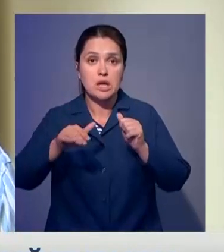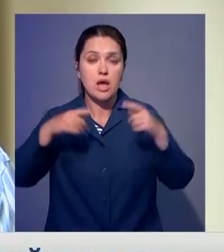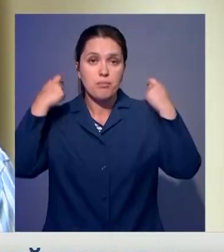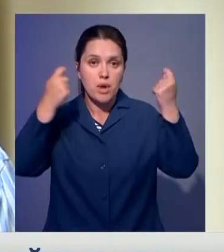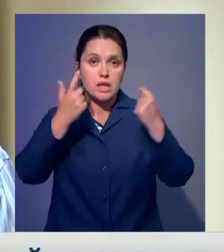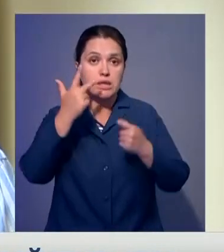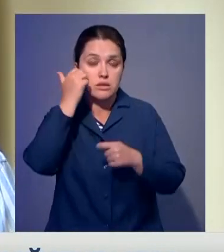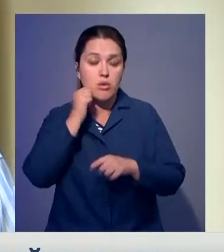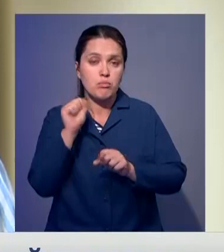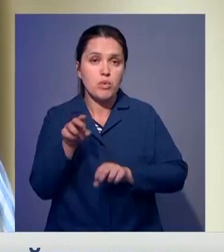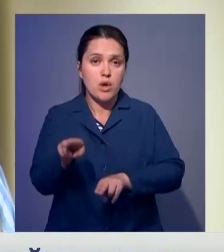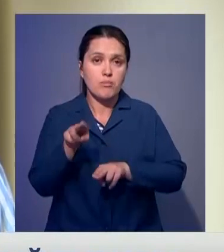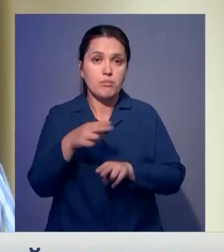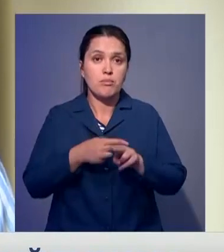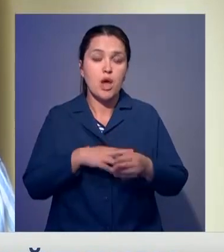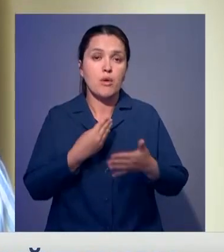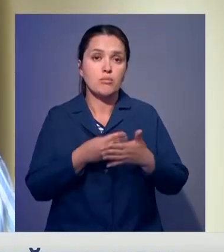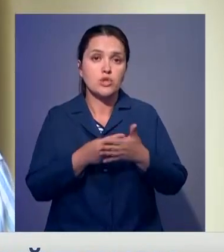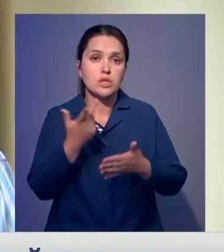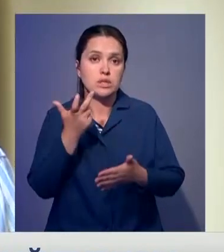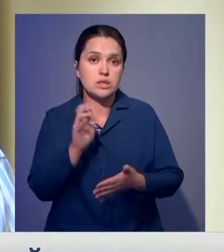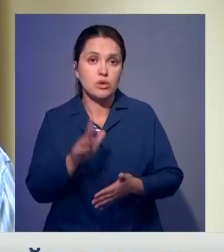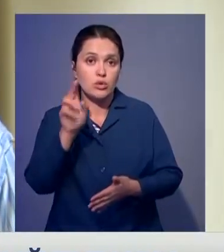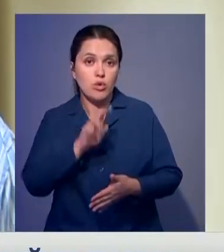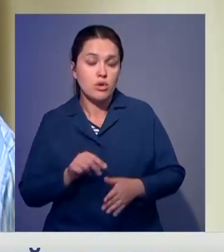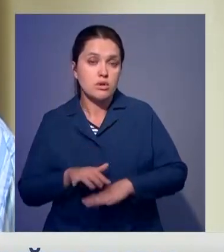самца? И в бюджет Казахстана поступает 300 тысяч долларов.